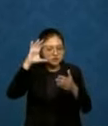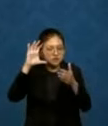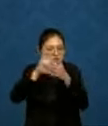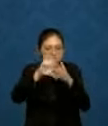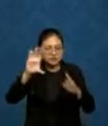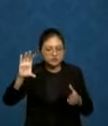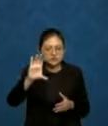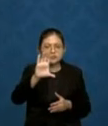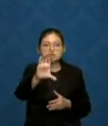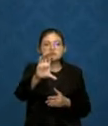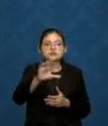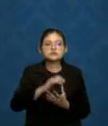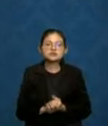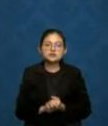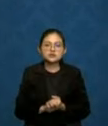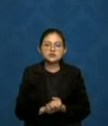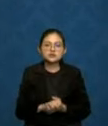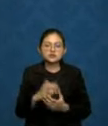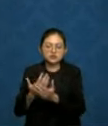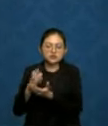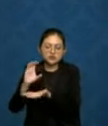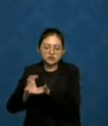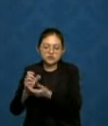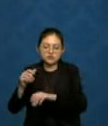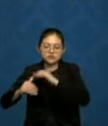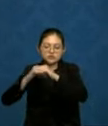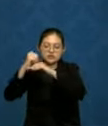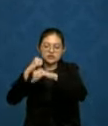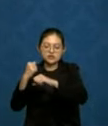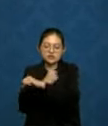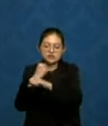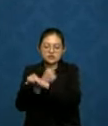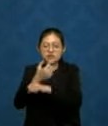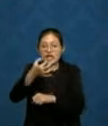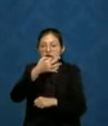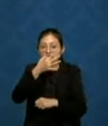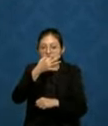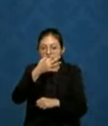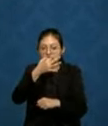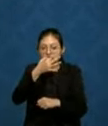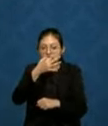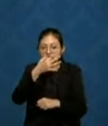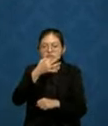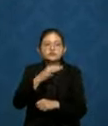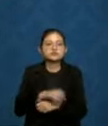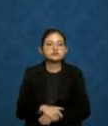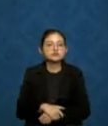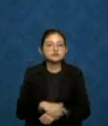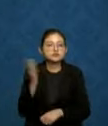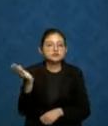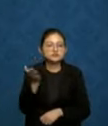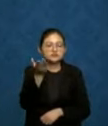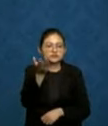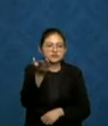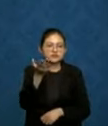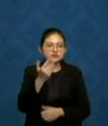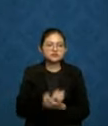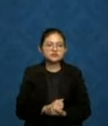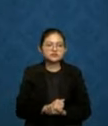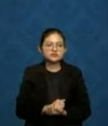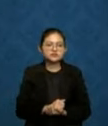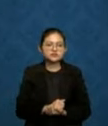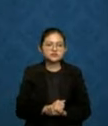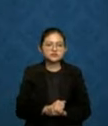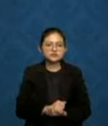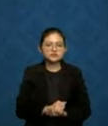ครับแต่กองทุนพัฒนาฝีมือแรงงานนี้ครับอีกสไลด์นึงครับท่านทลนี้ครับแต่กองทุนพัฒนาฝี